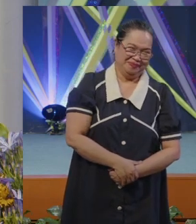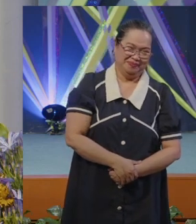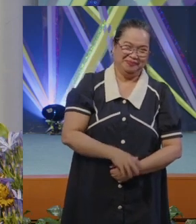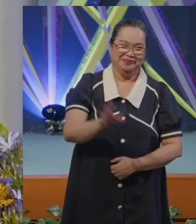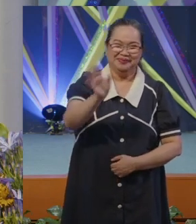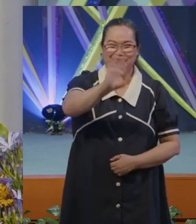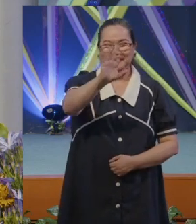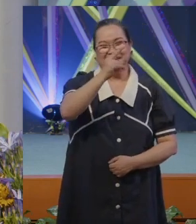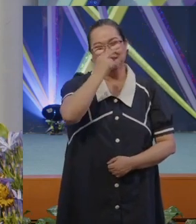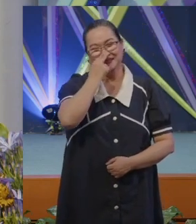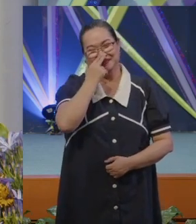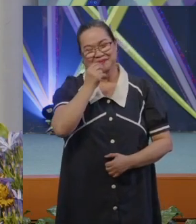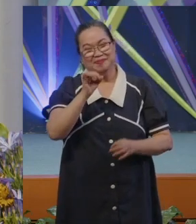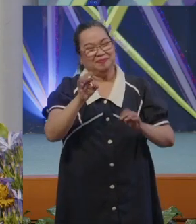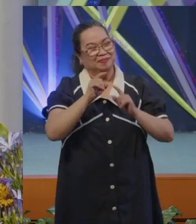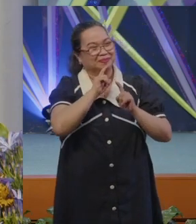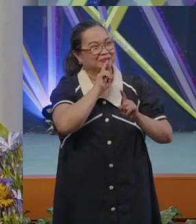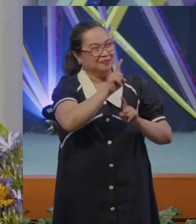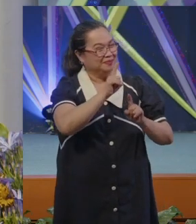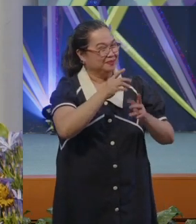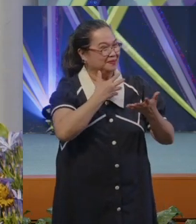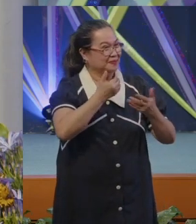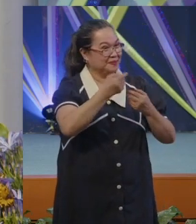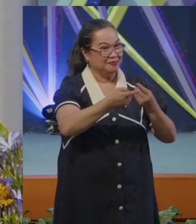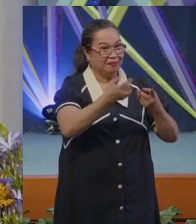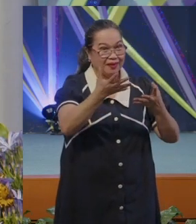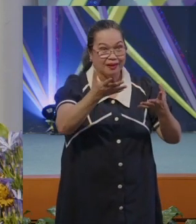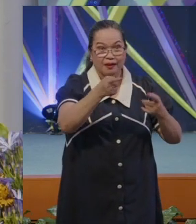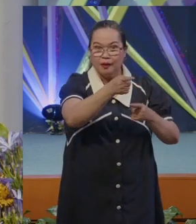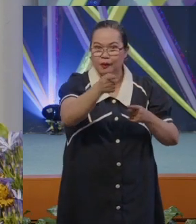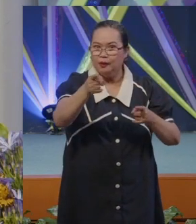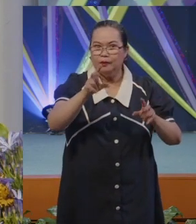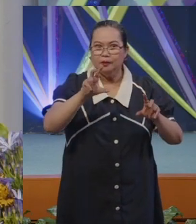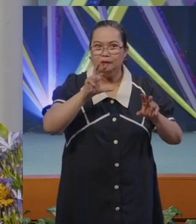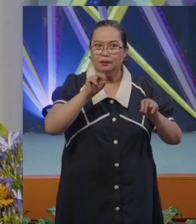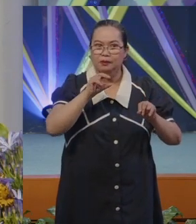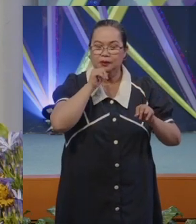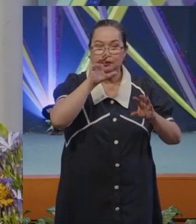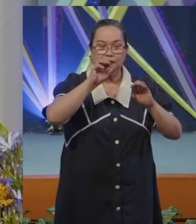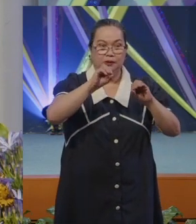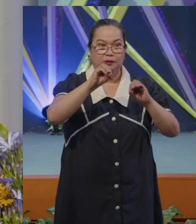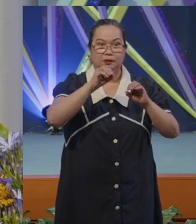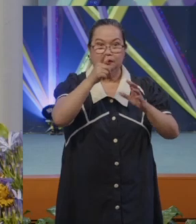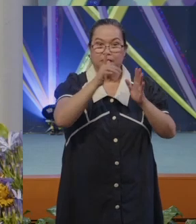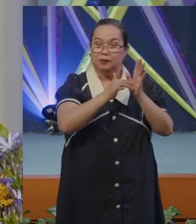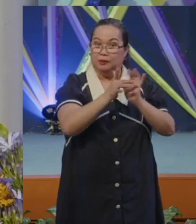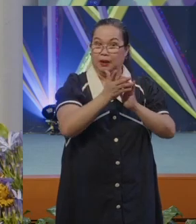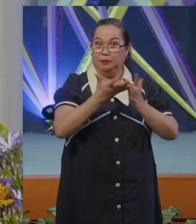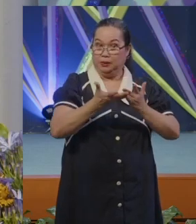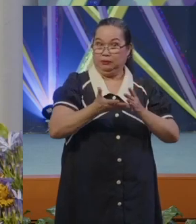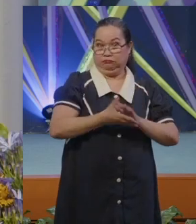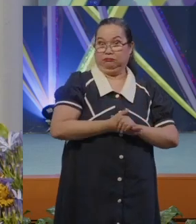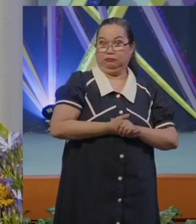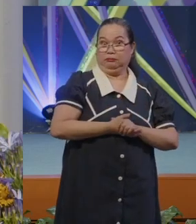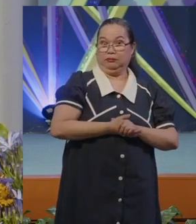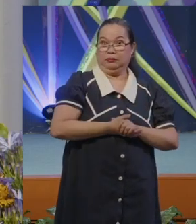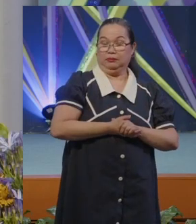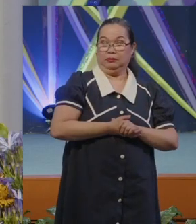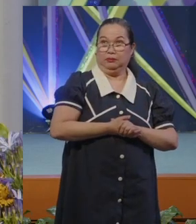Baka akala nyo, wala akong kakayahan na magturo ng Biblia.